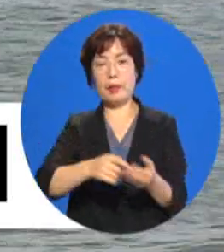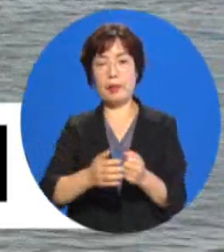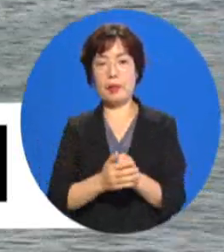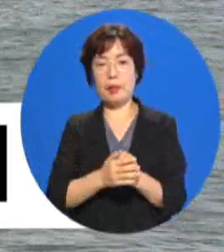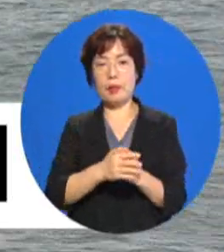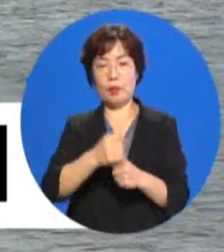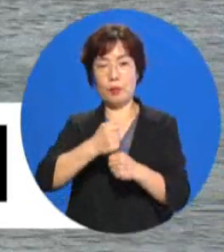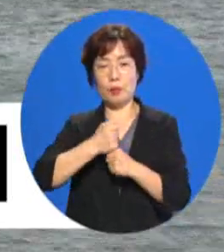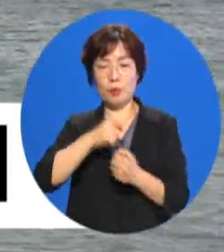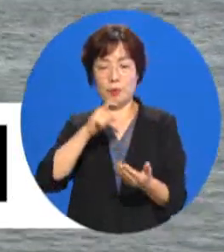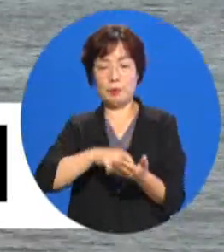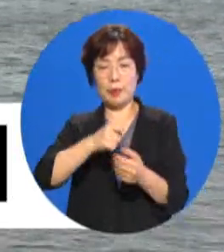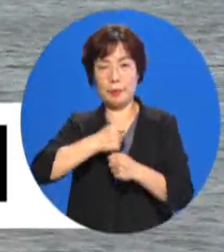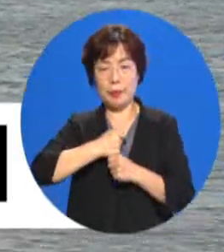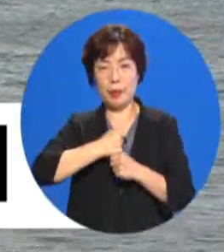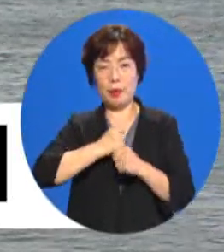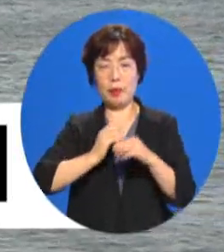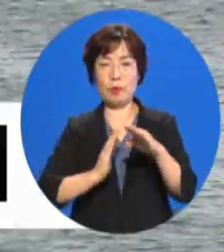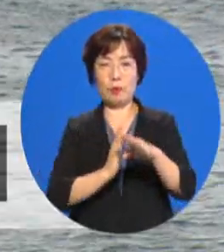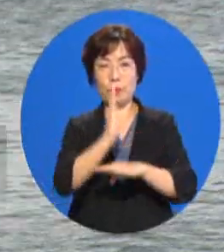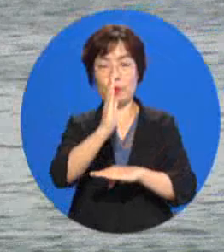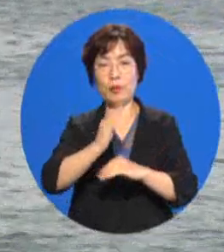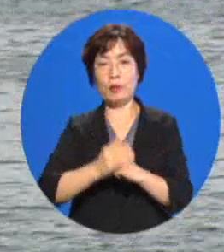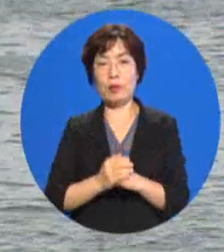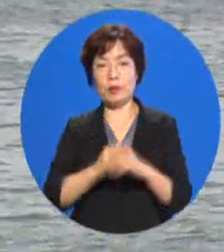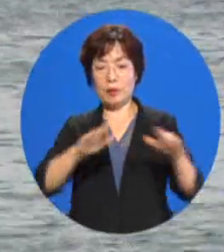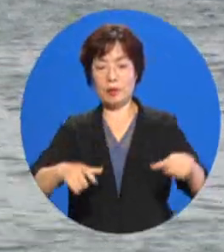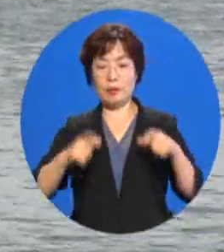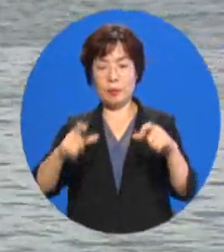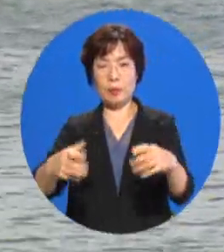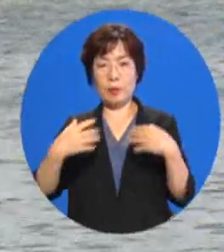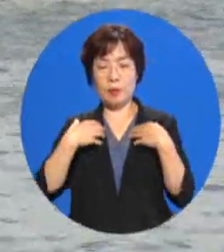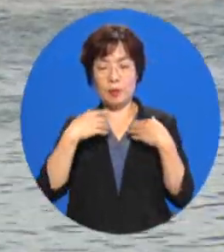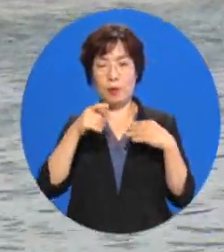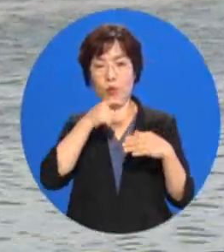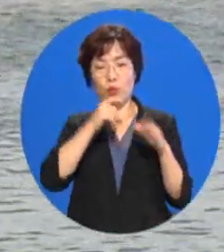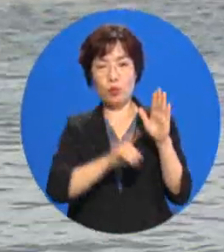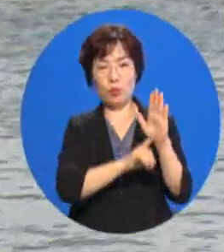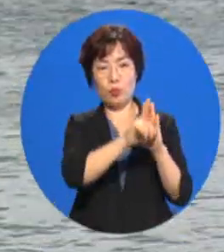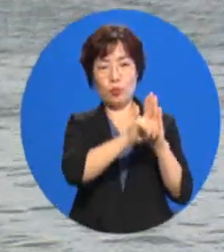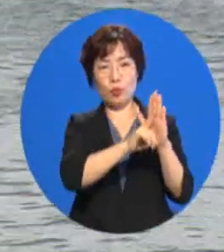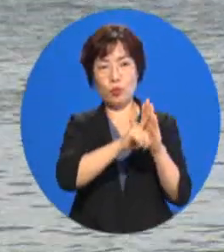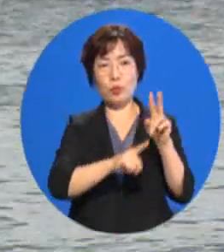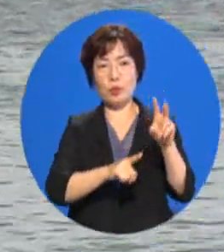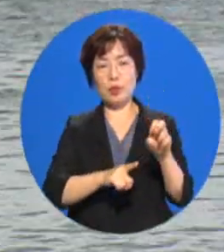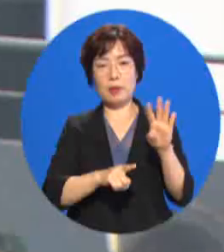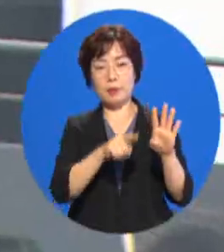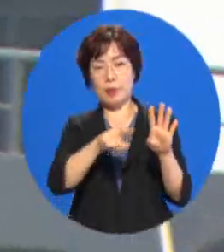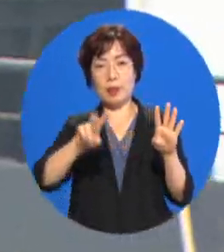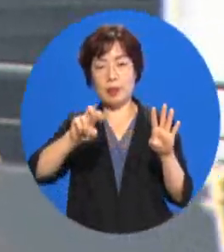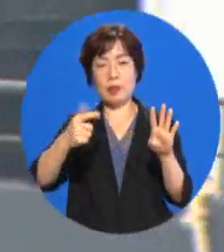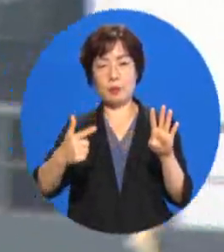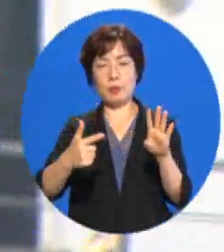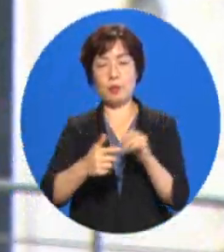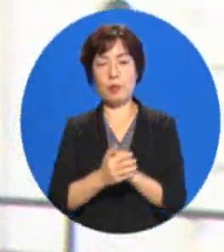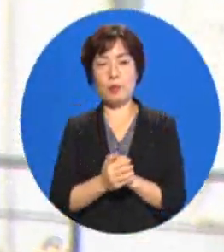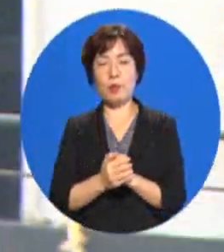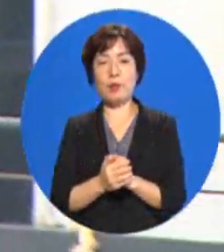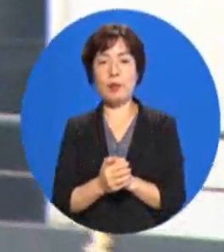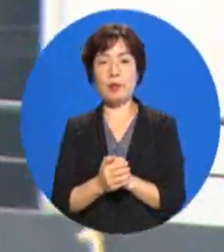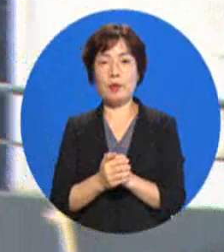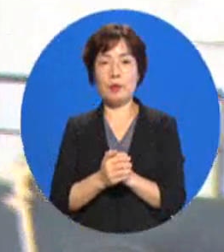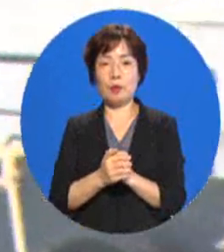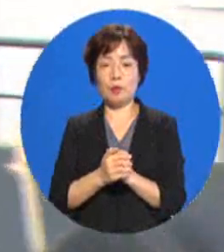적조 경보 기준을 넘나들기도 했습니다. 전남도는 바닷물의 온도가 적조가 잘 자라는 24도에서 26도에